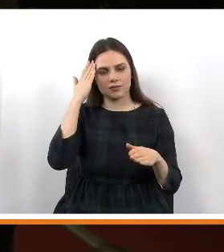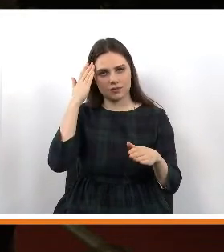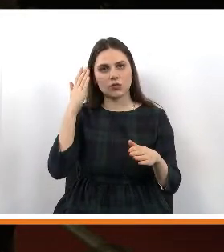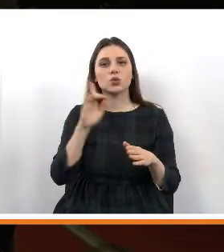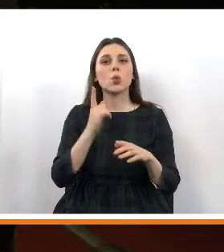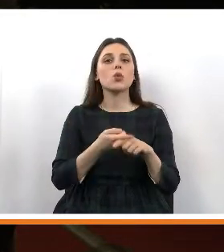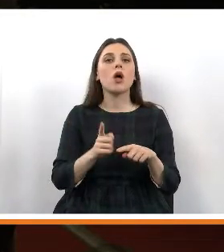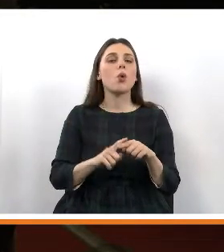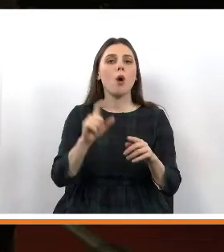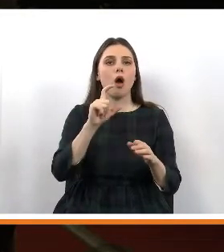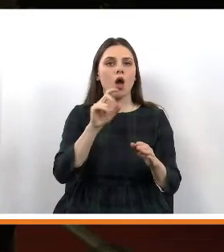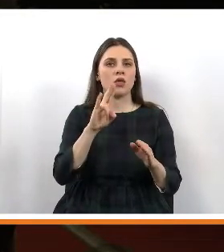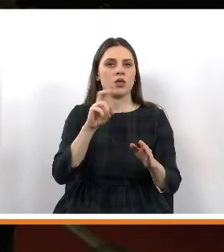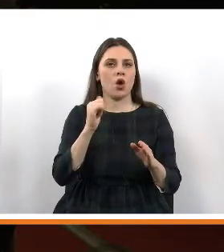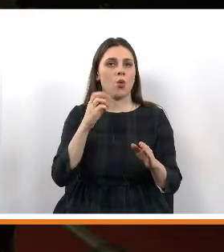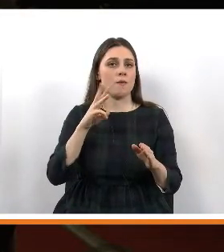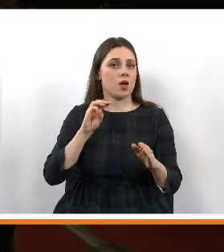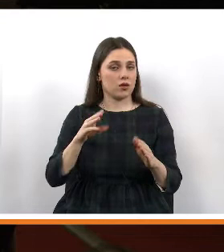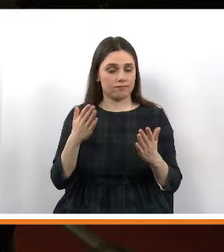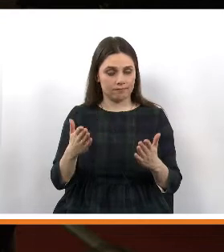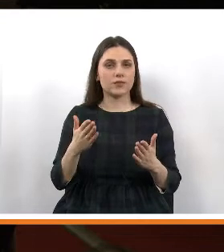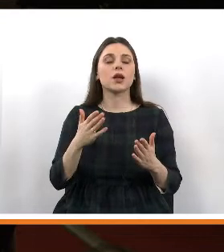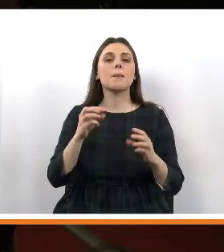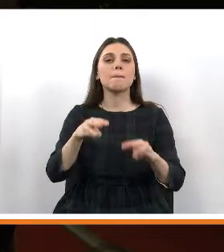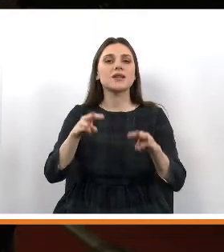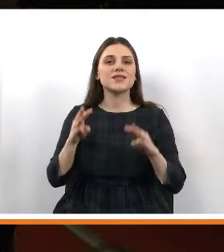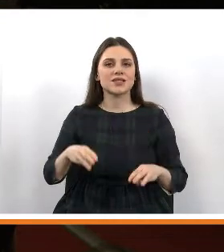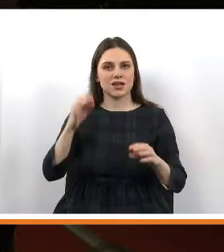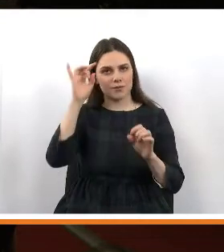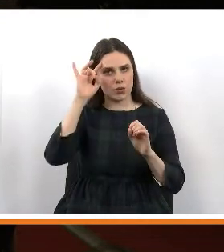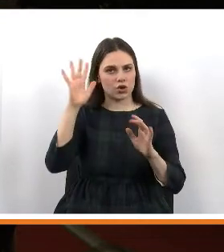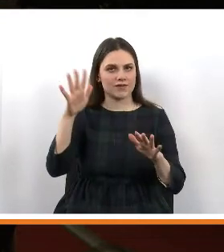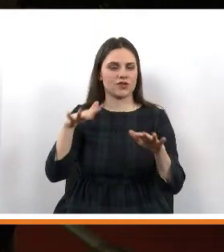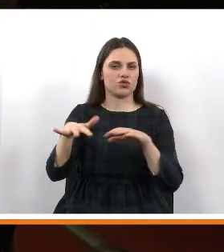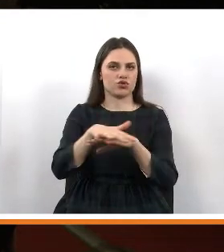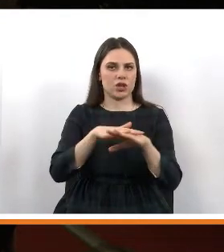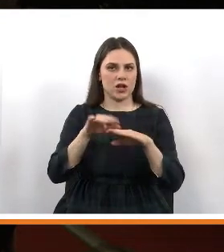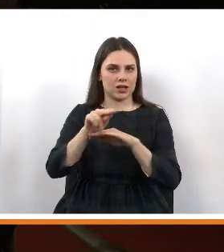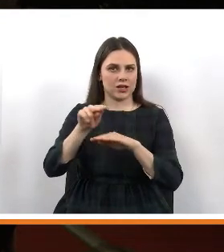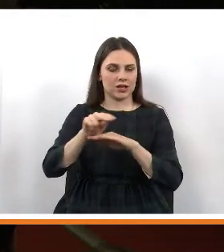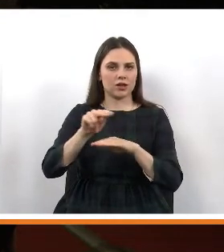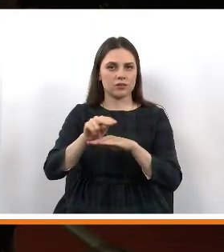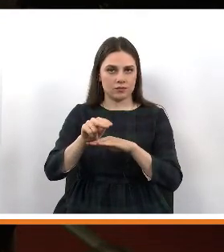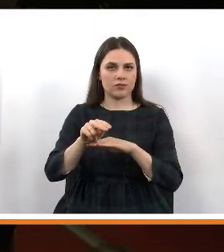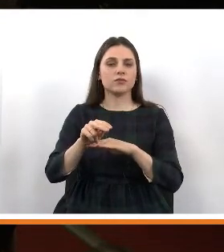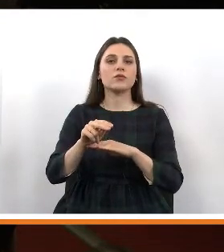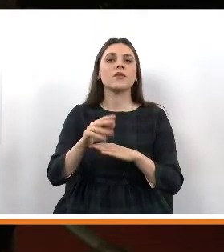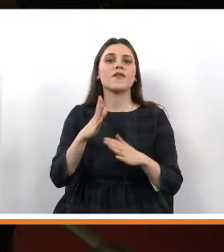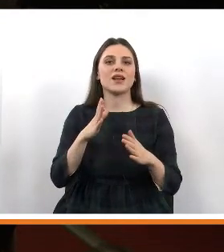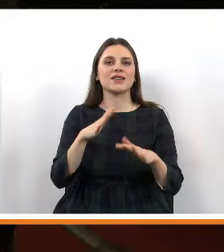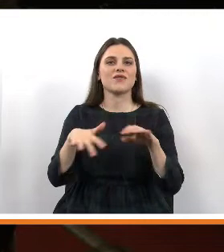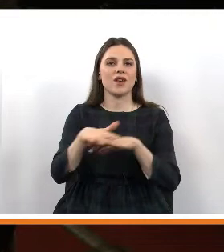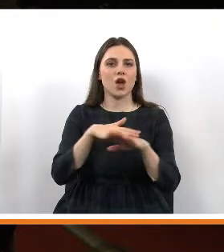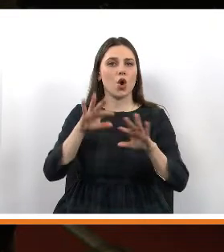такое эндаумент. Нахожу письмо Министерства просвещения. Эндаумент – фонд целевого капитала в некоммерческих организациях в сфере образования или